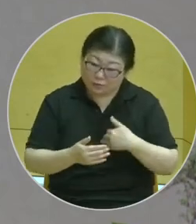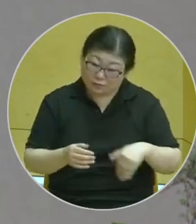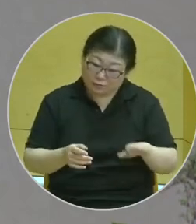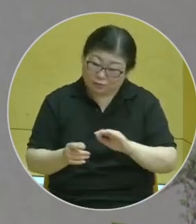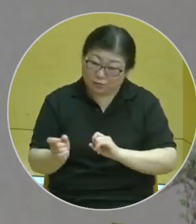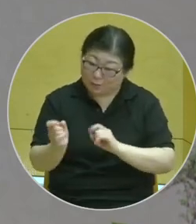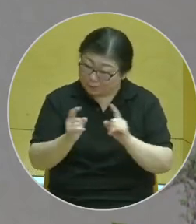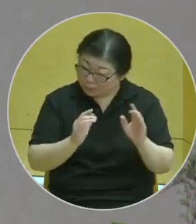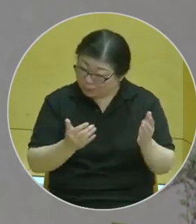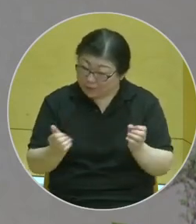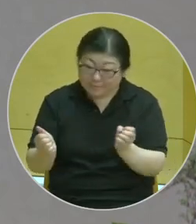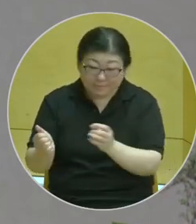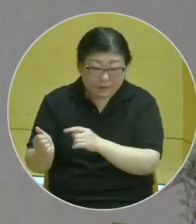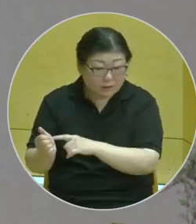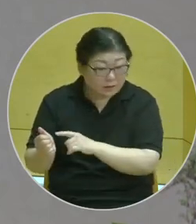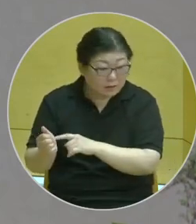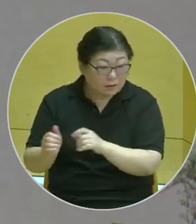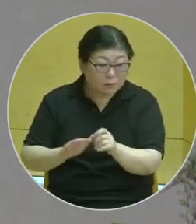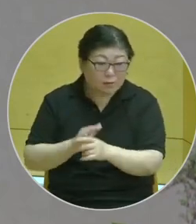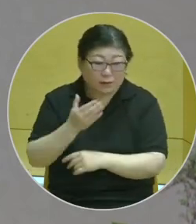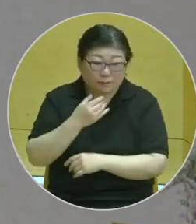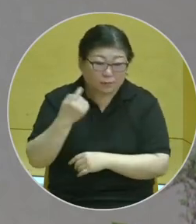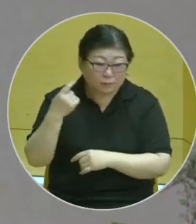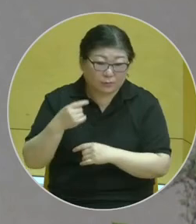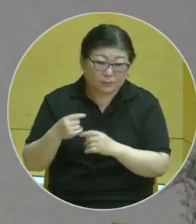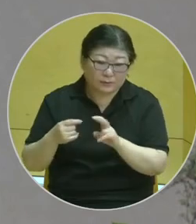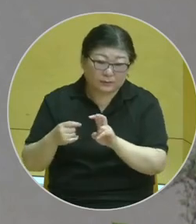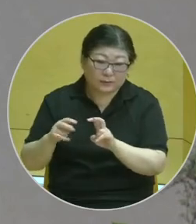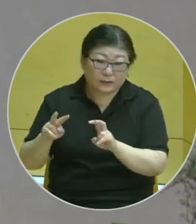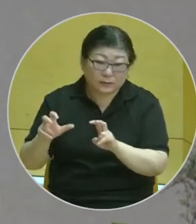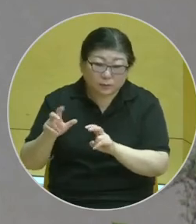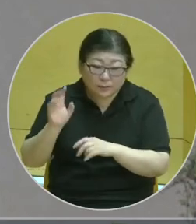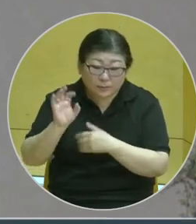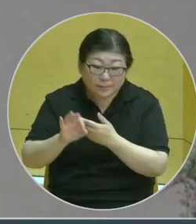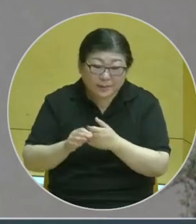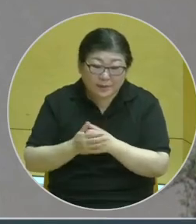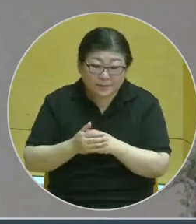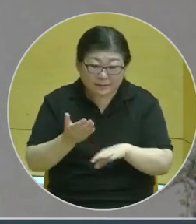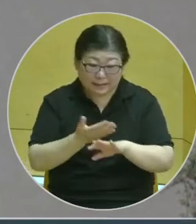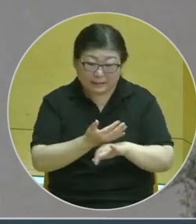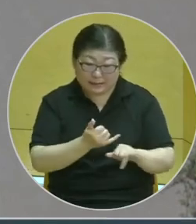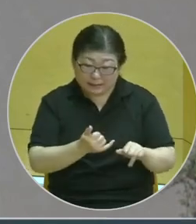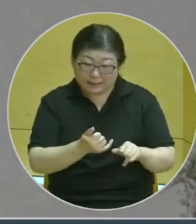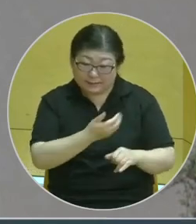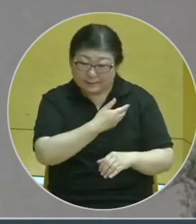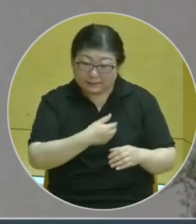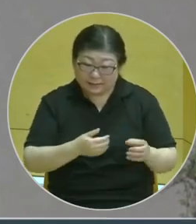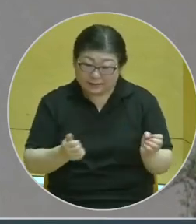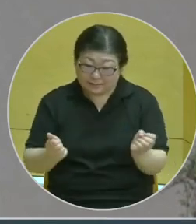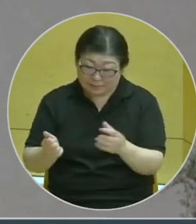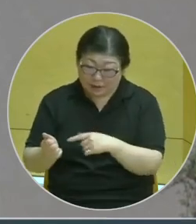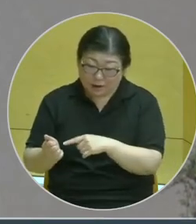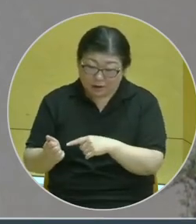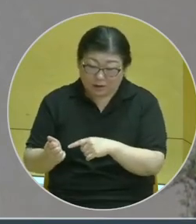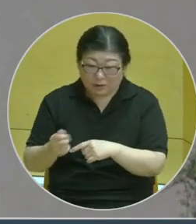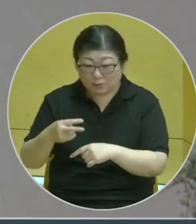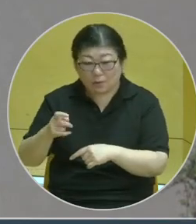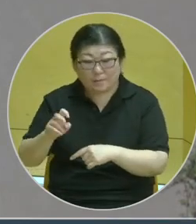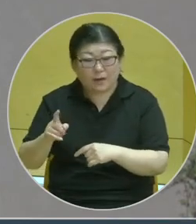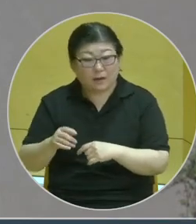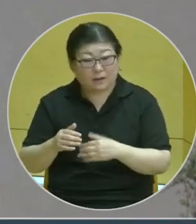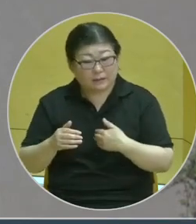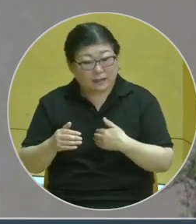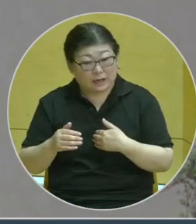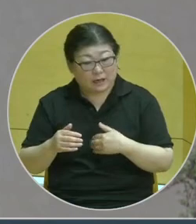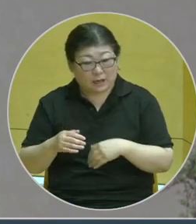무 요한복음 10장 25절 보니까 토마가 이렇게 얘기합니다 다른 제자들이 그에게 이르되 우리가 주를 보았노라 하니 도마가 이르되 내가